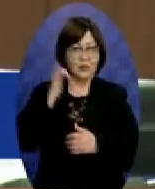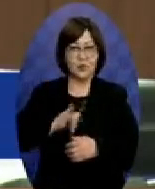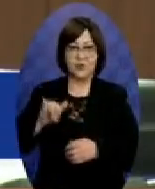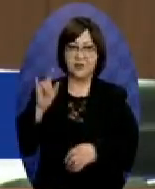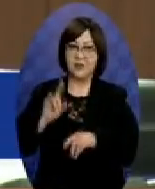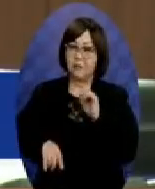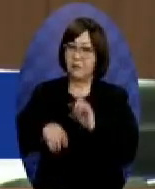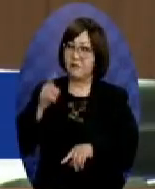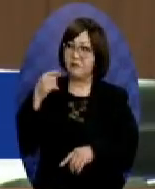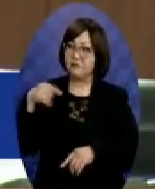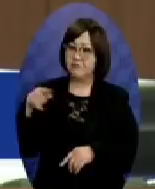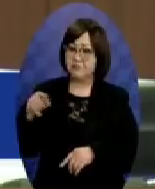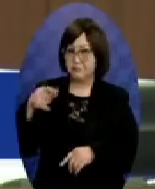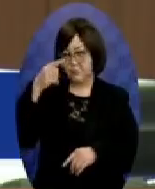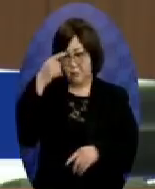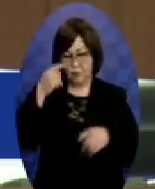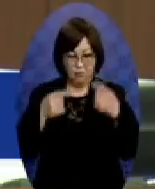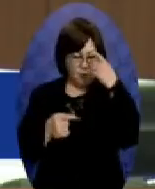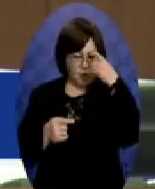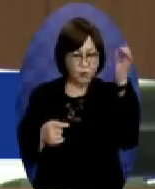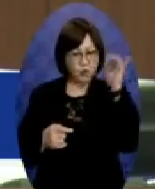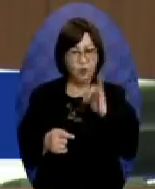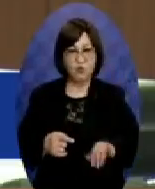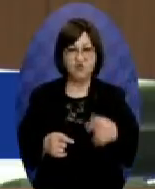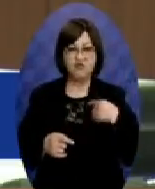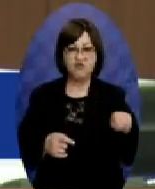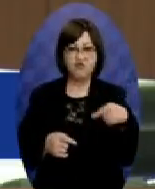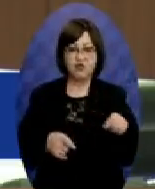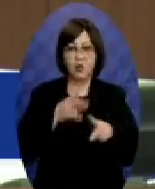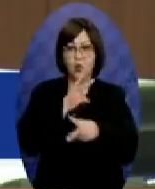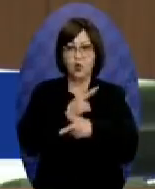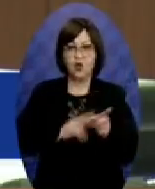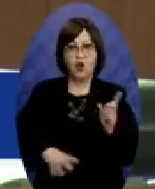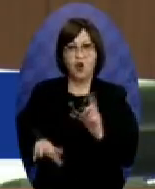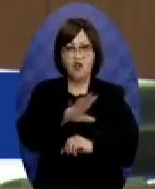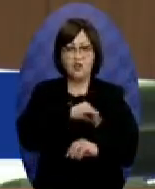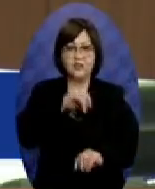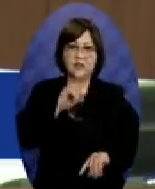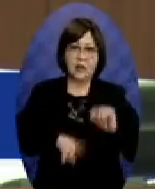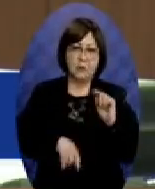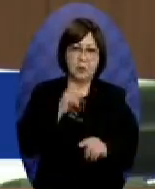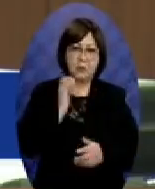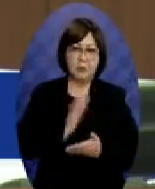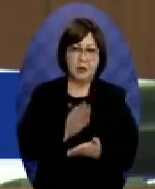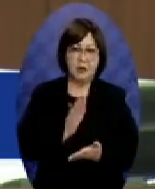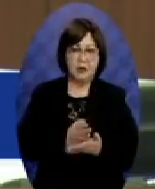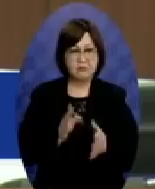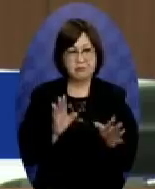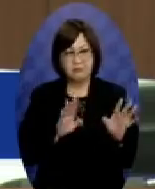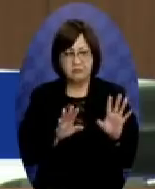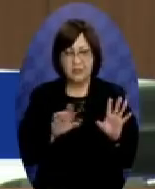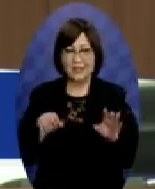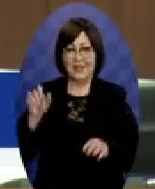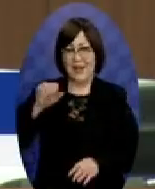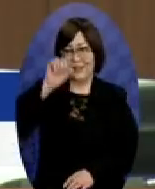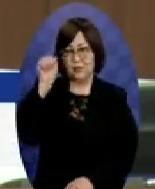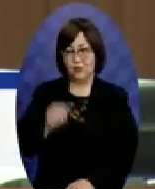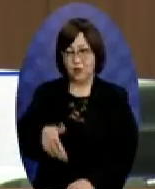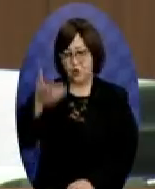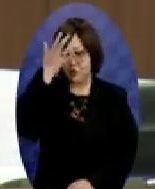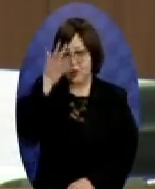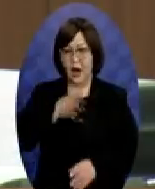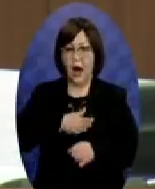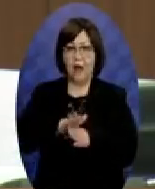ямар байдгийг, Монгол улсын хувьд хууль тогтоомжийн иргэцүү орчин ямар байгаа юм, энэ асуудлыг манай төрийн